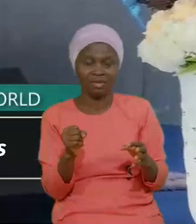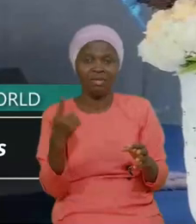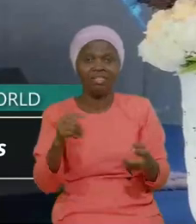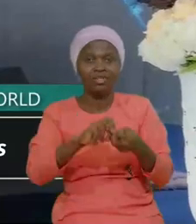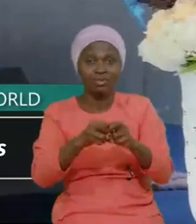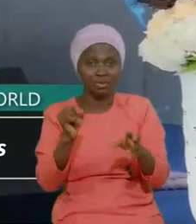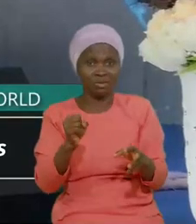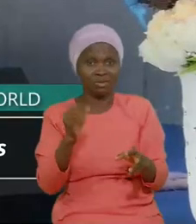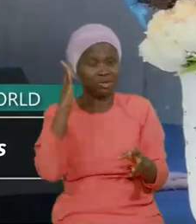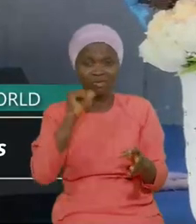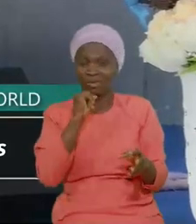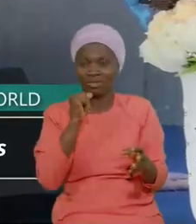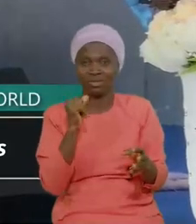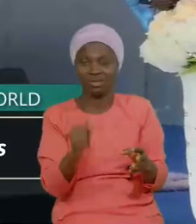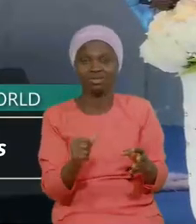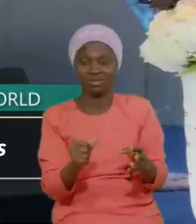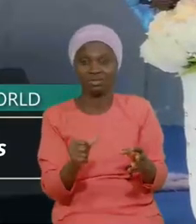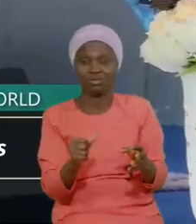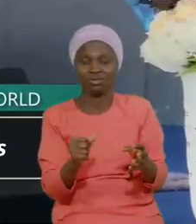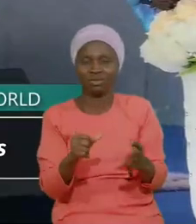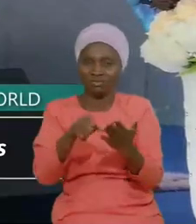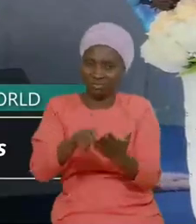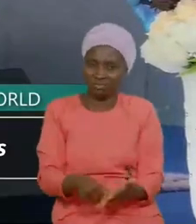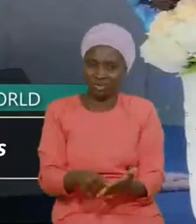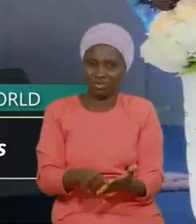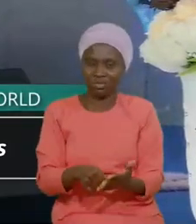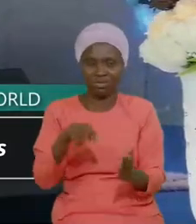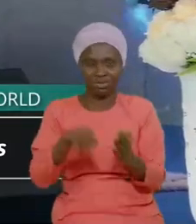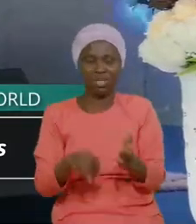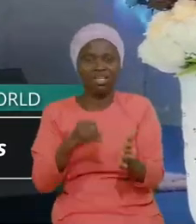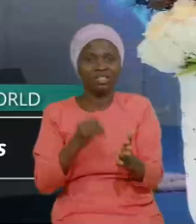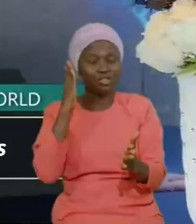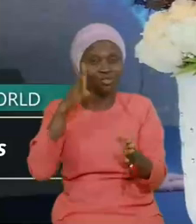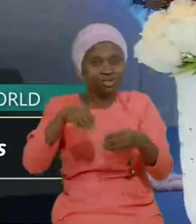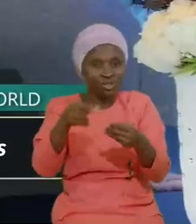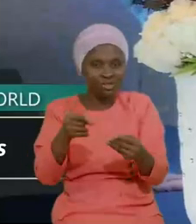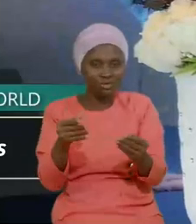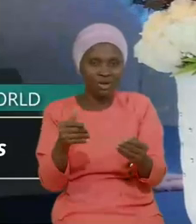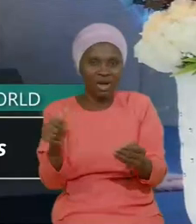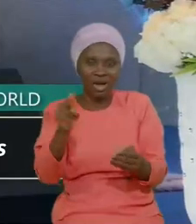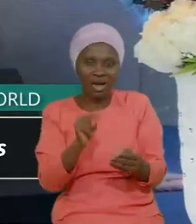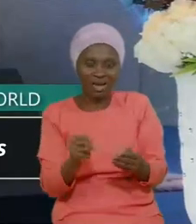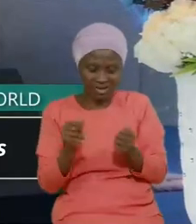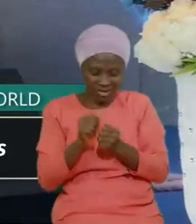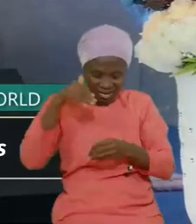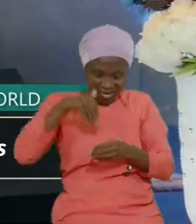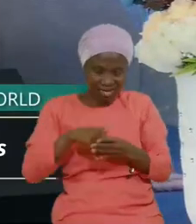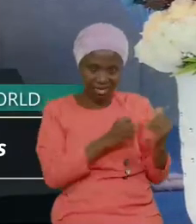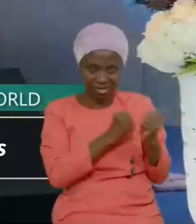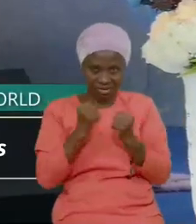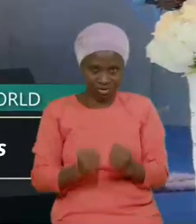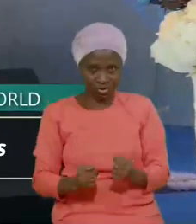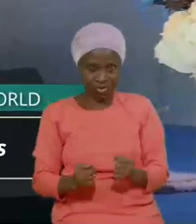L'attitude vis-à-vis des problèmes. The problem will give you an inner strength. I'm going to be a change.